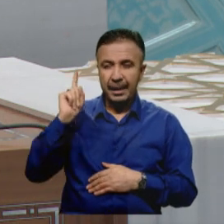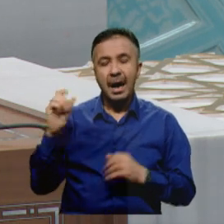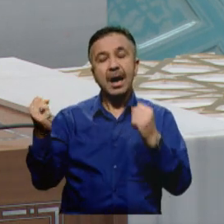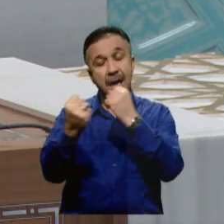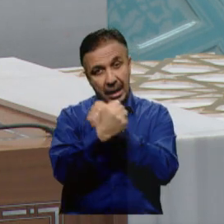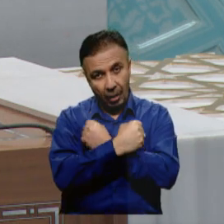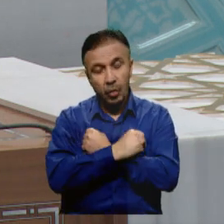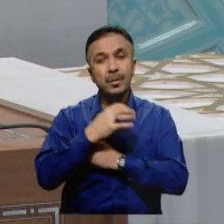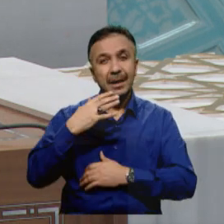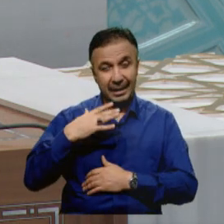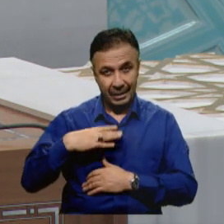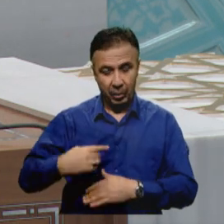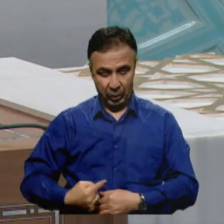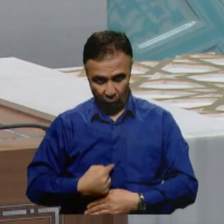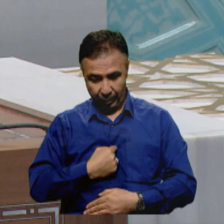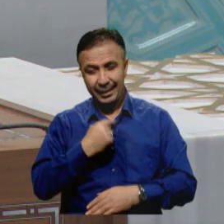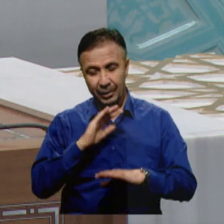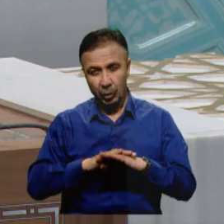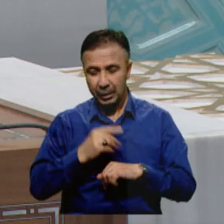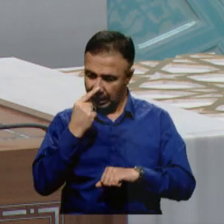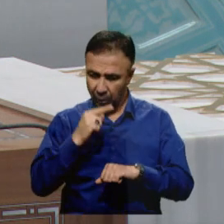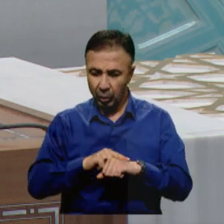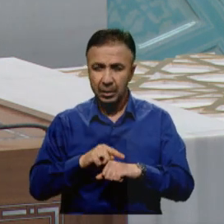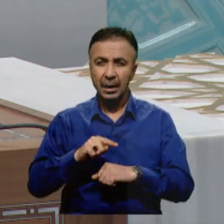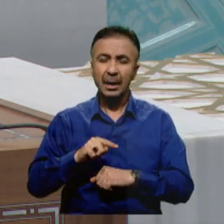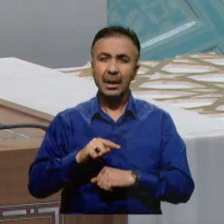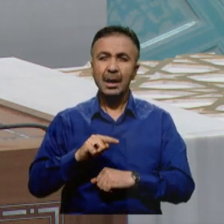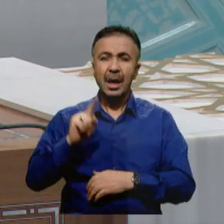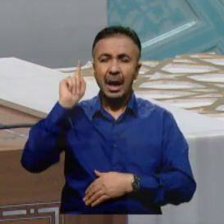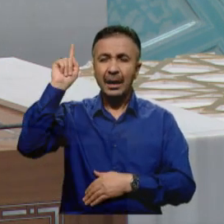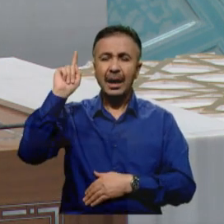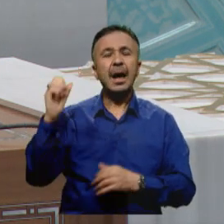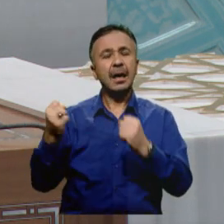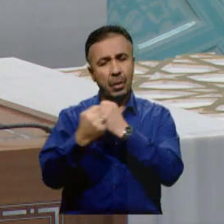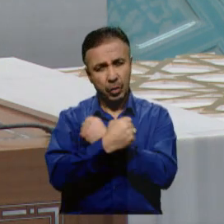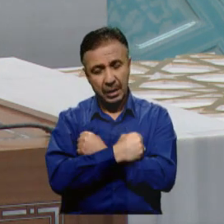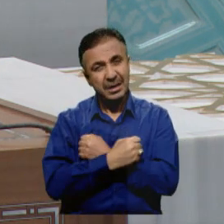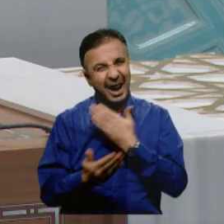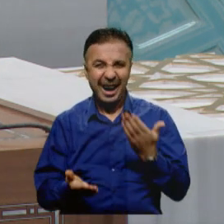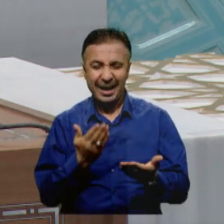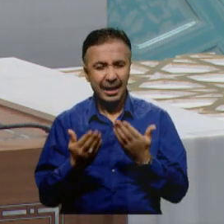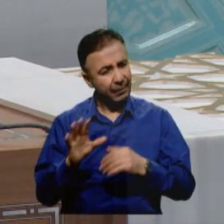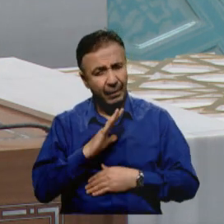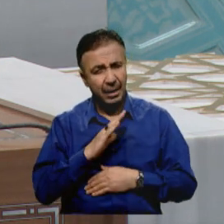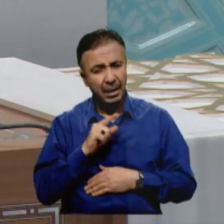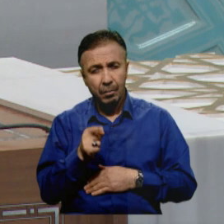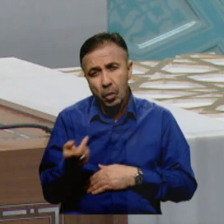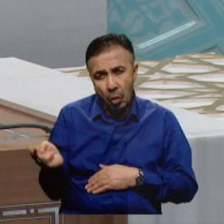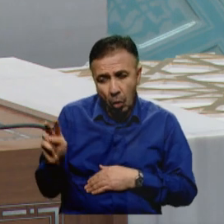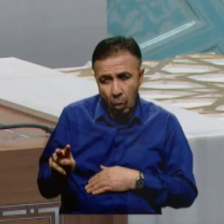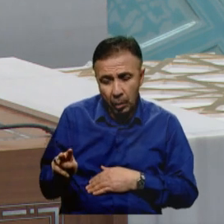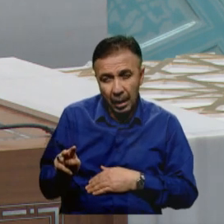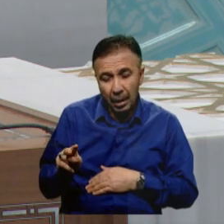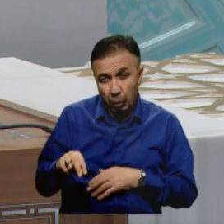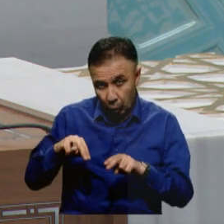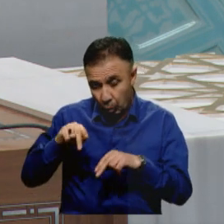ümit ediyorsa, yani inanıyoruz ki Rabbimize kavuşacağız. Bir ahiret var. Bu hayattan sonra her